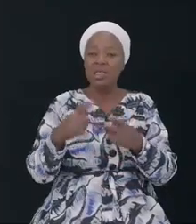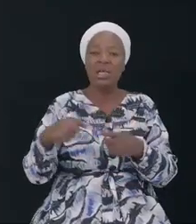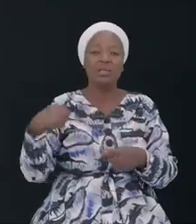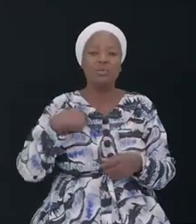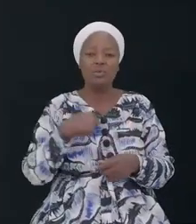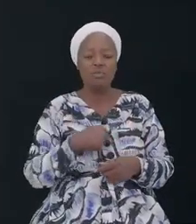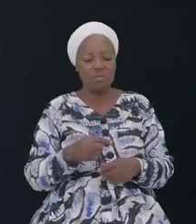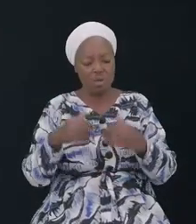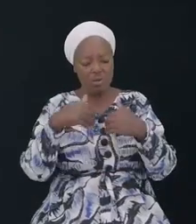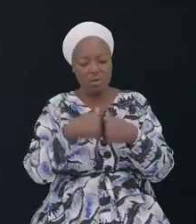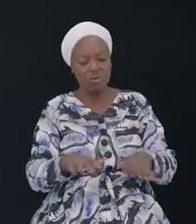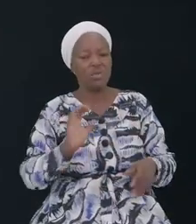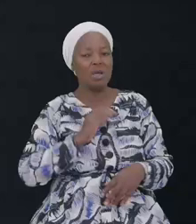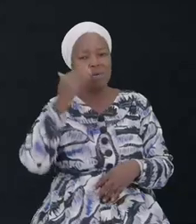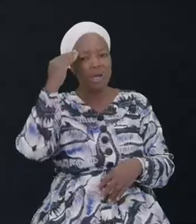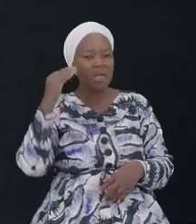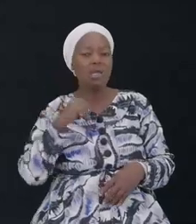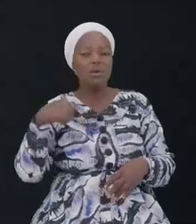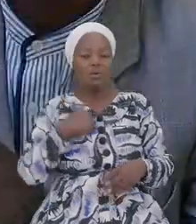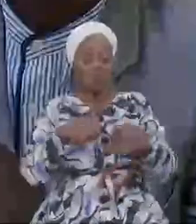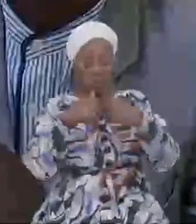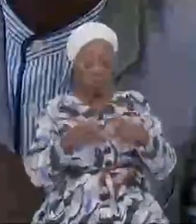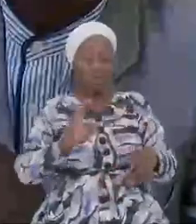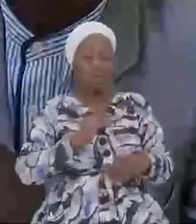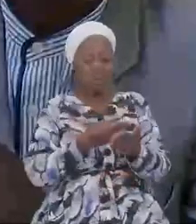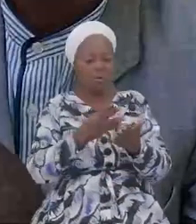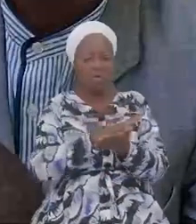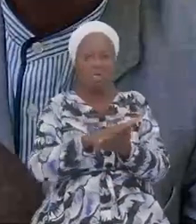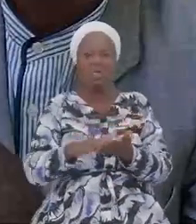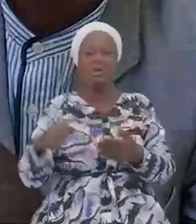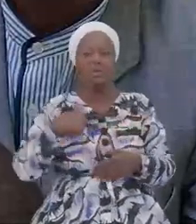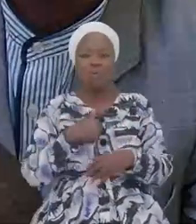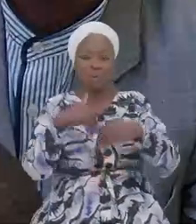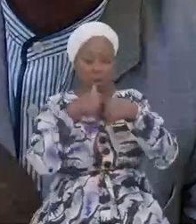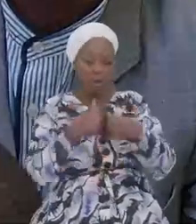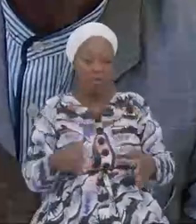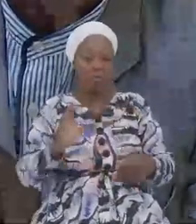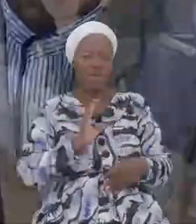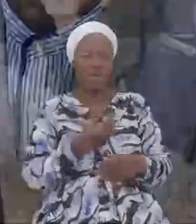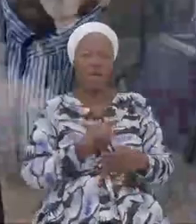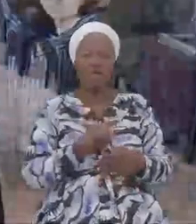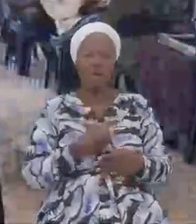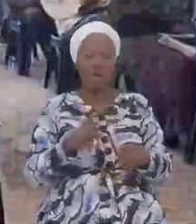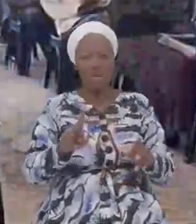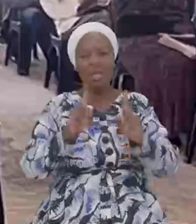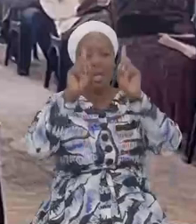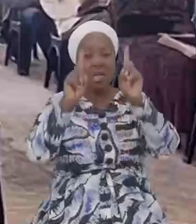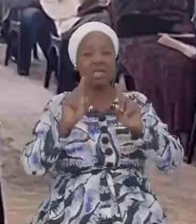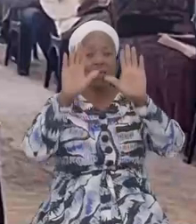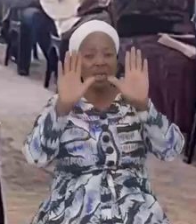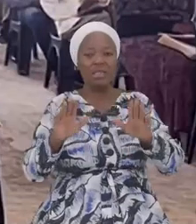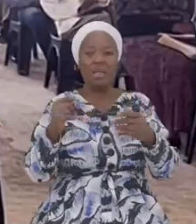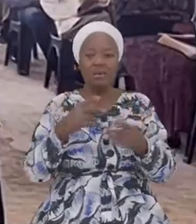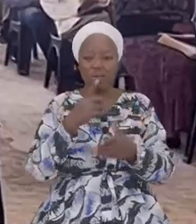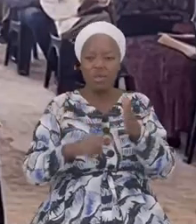tête, nous perdons notre sainteté, nous perdons notre excellence, ce que les gens nous